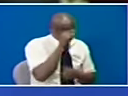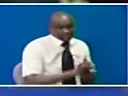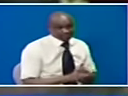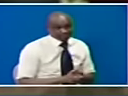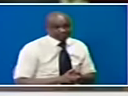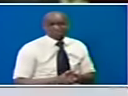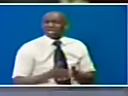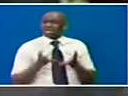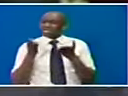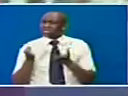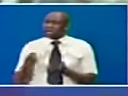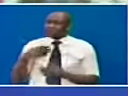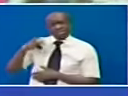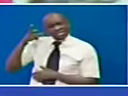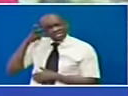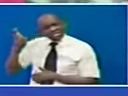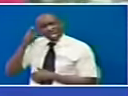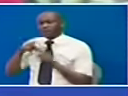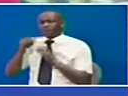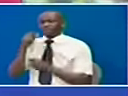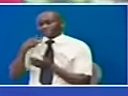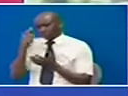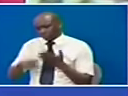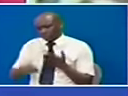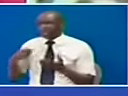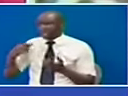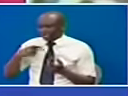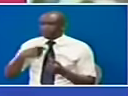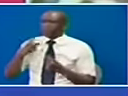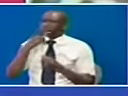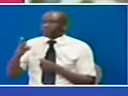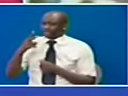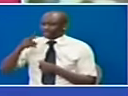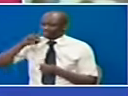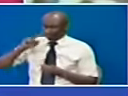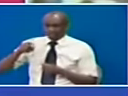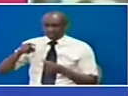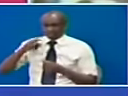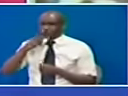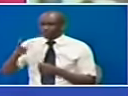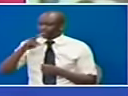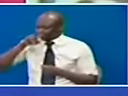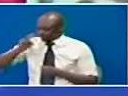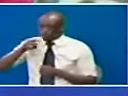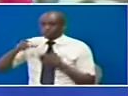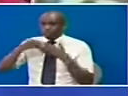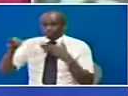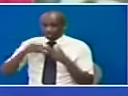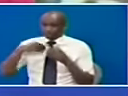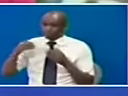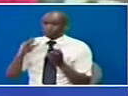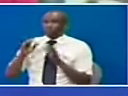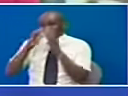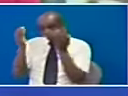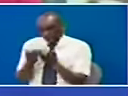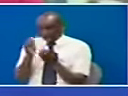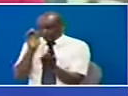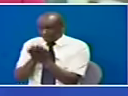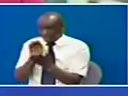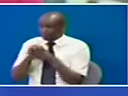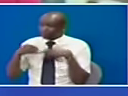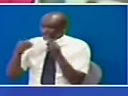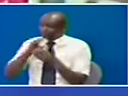kuna kauli ambayo nilipokea jana kwamba kuna takriban shilingi milioni 200 dola ambazo zinatengwa na Benki ya Dunia katika kuboresha huduma za afya katika